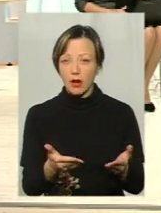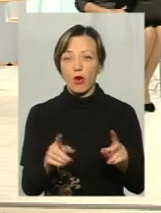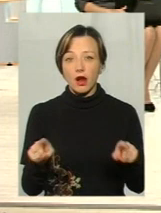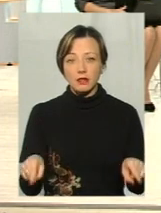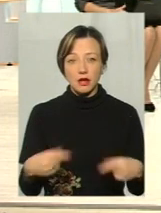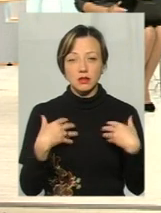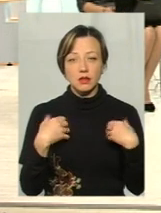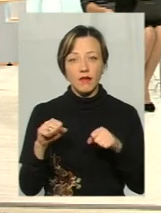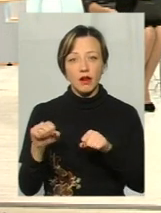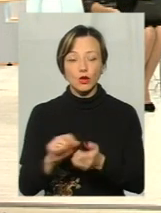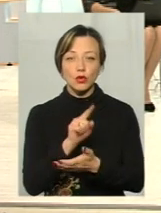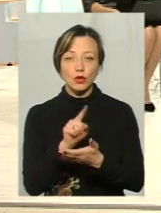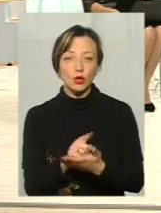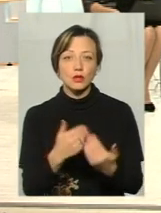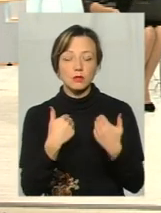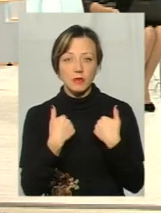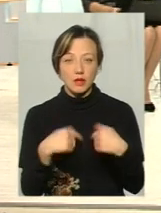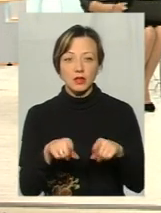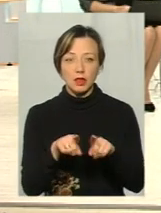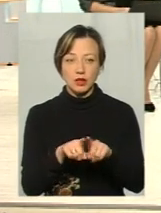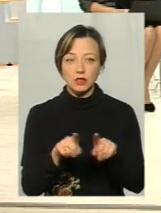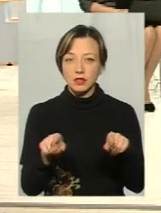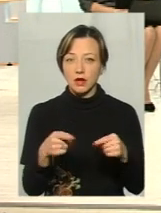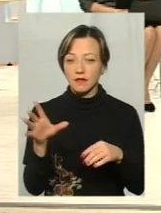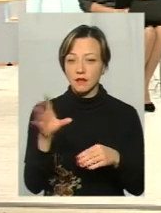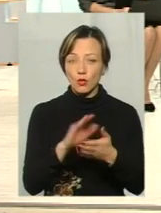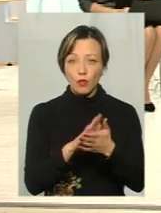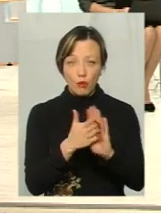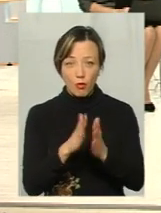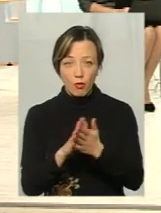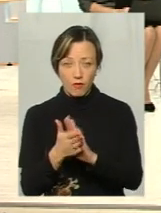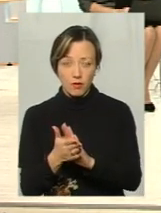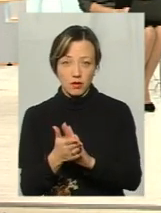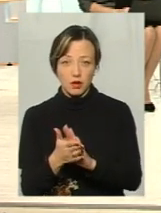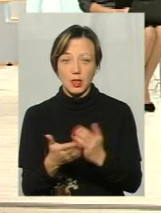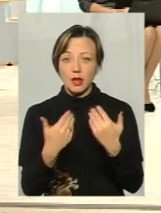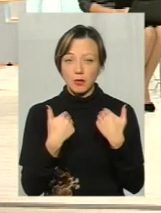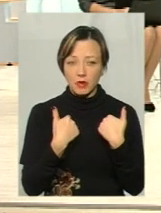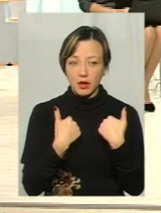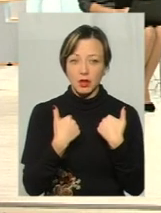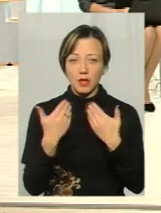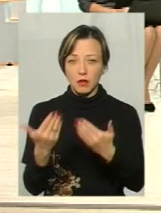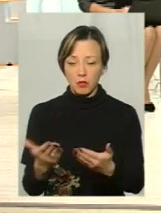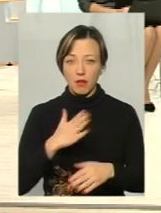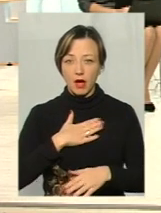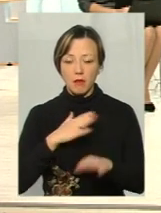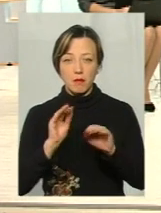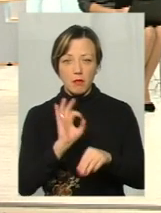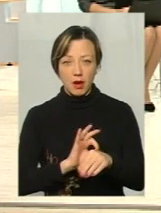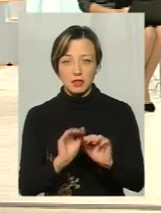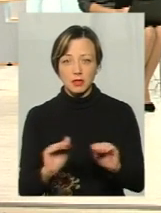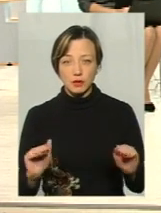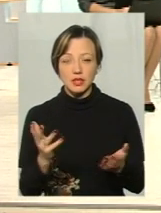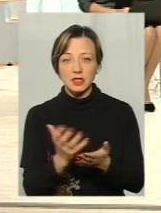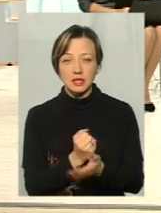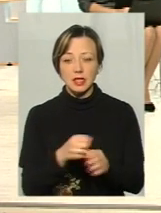здравоохранення должен мені також создати відповідні умови і мені, і моїм пацієнтам, так, щоб ми